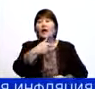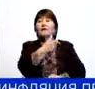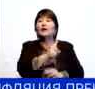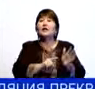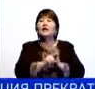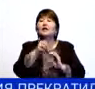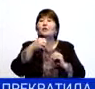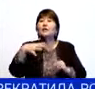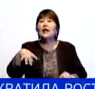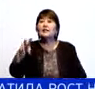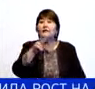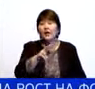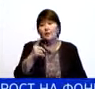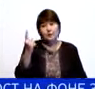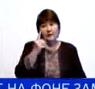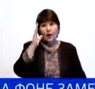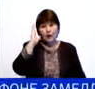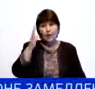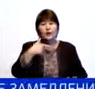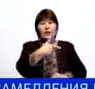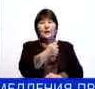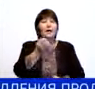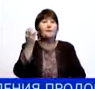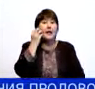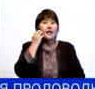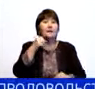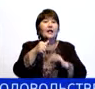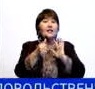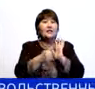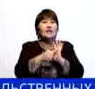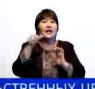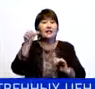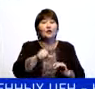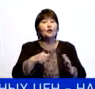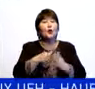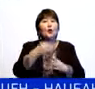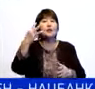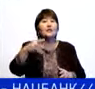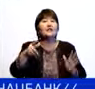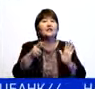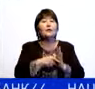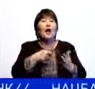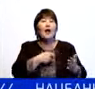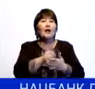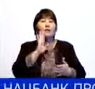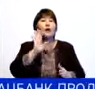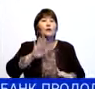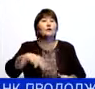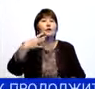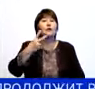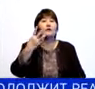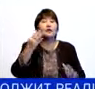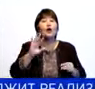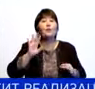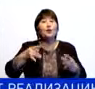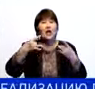начнется 15 ноября первыми будут прививать беременных 16 недель и до 37 кормящих после сорока двух дней после